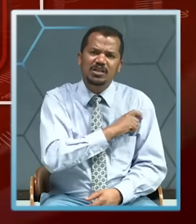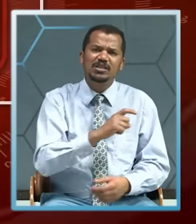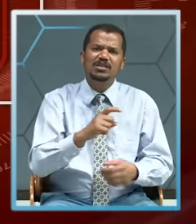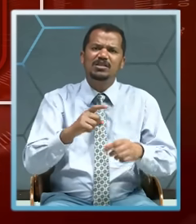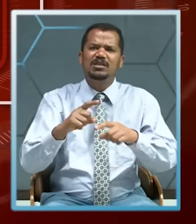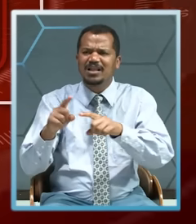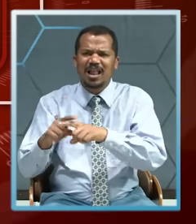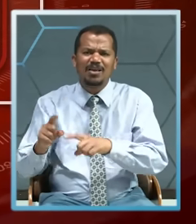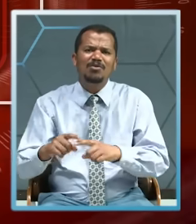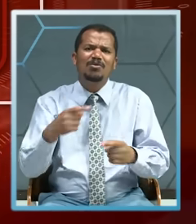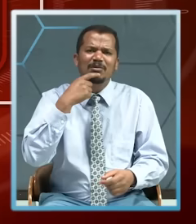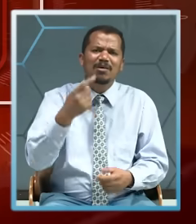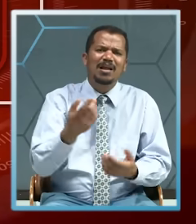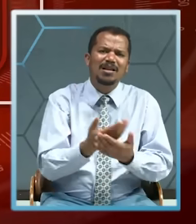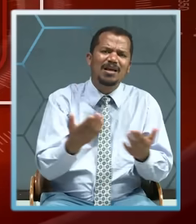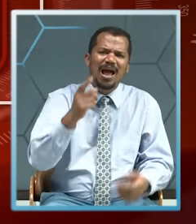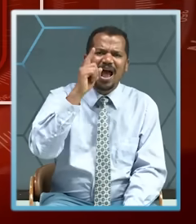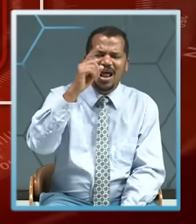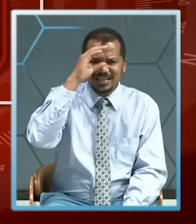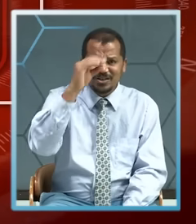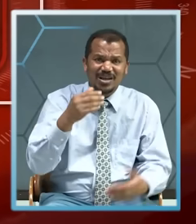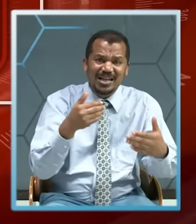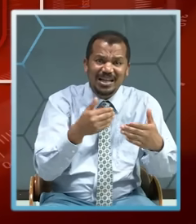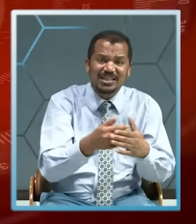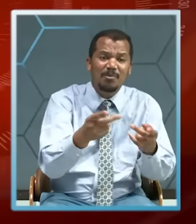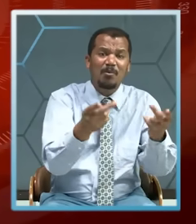ከፖሊስ ከአስተዳደር ከፍትህ ምናምን የሚባል ነገር አንድም ሰው